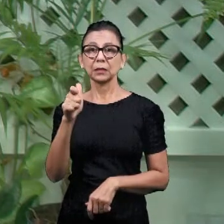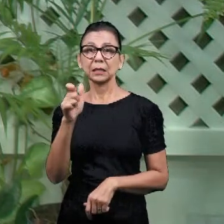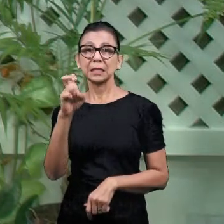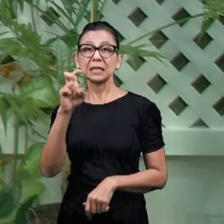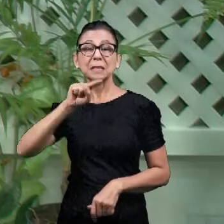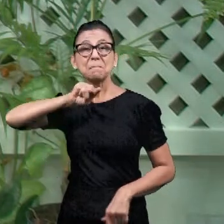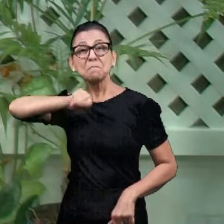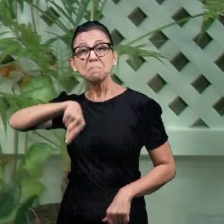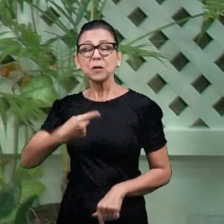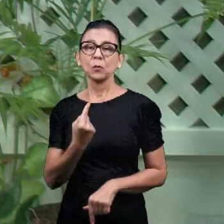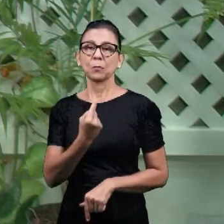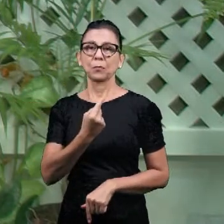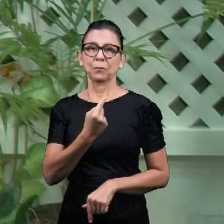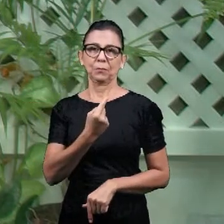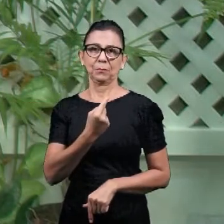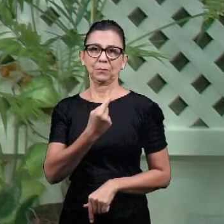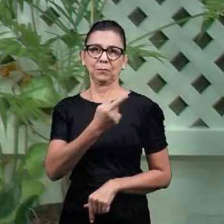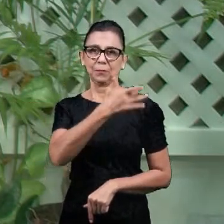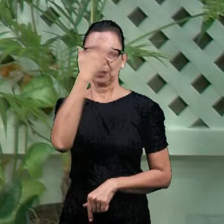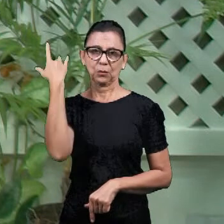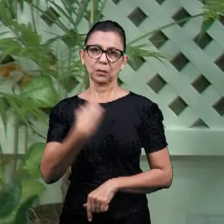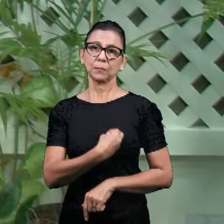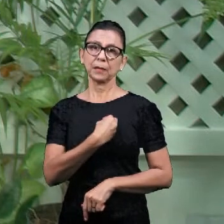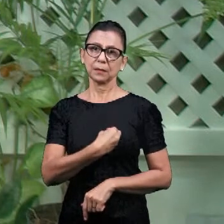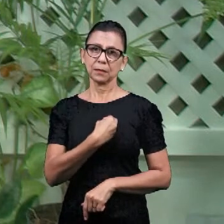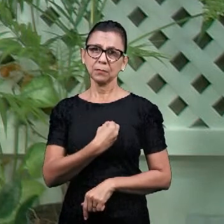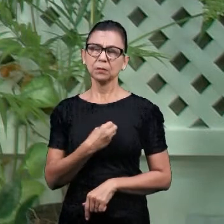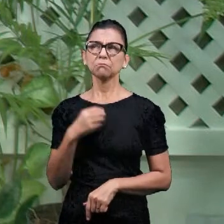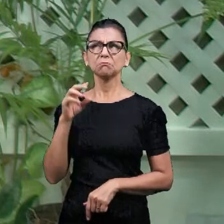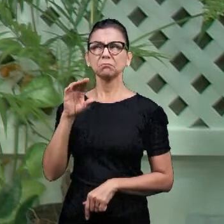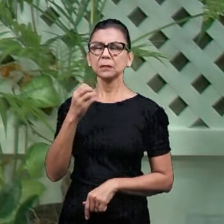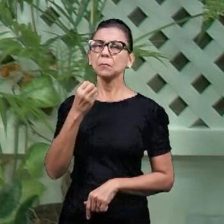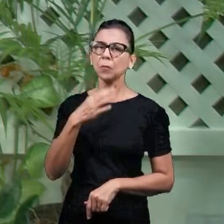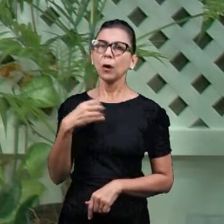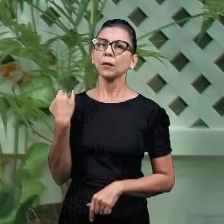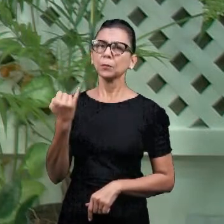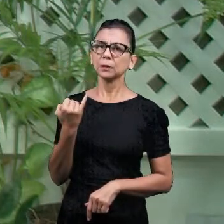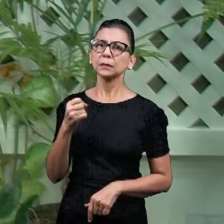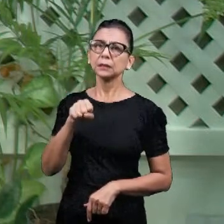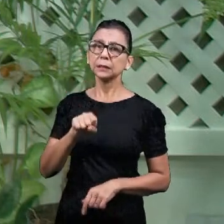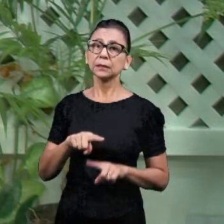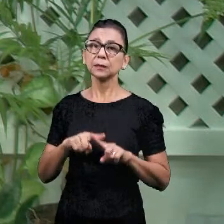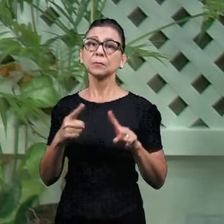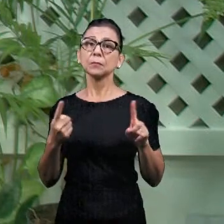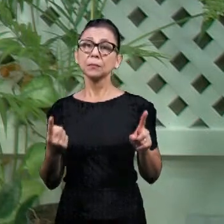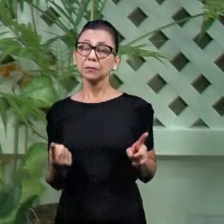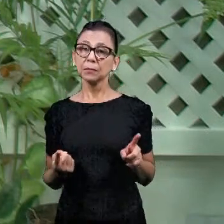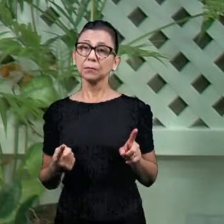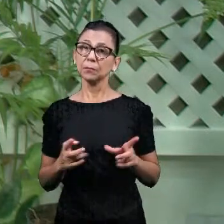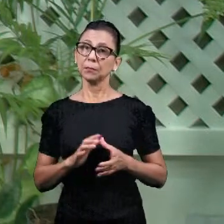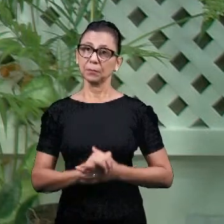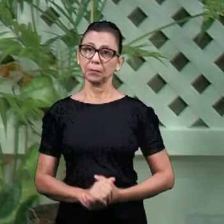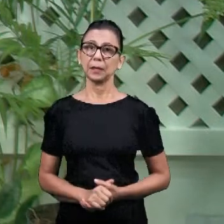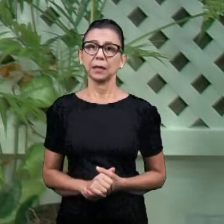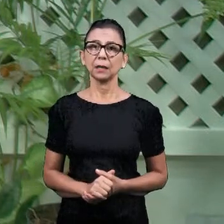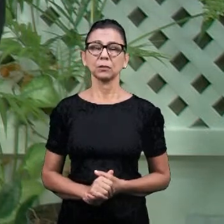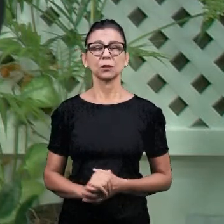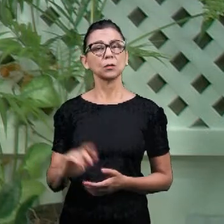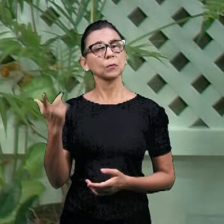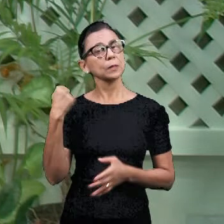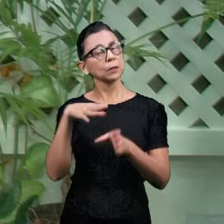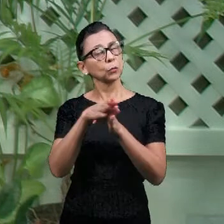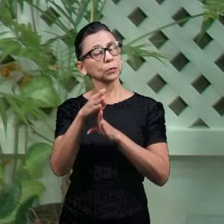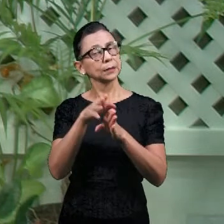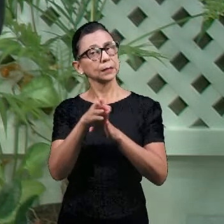nous, il y a une signification, mais nous sommes en train d'orienter ici que, au lieu